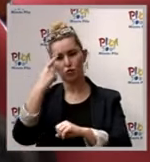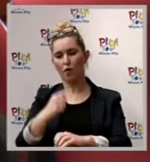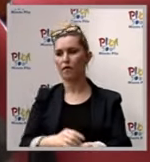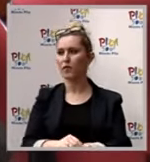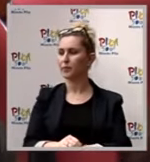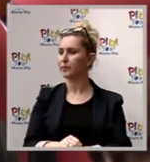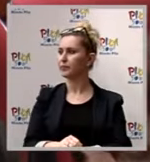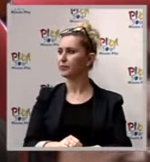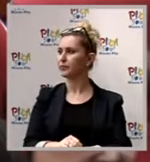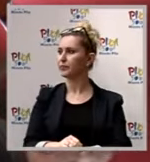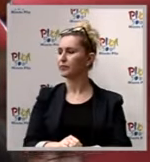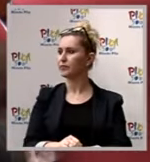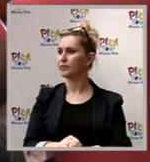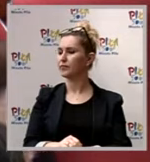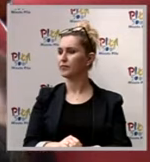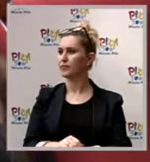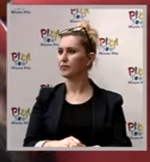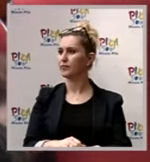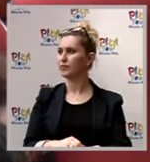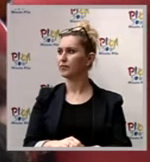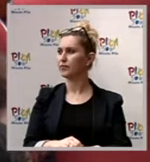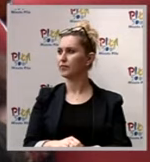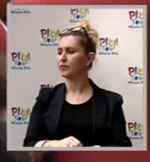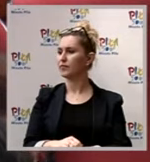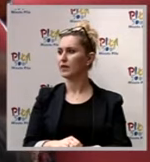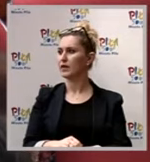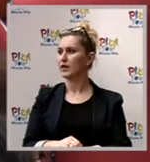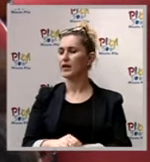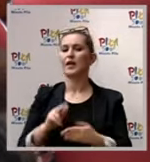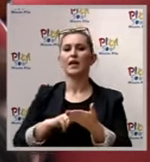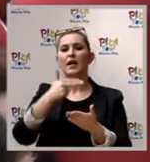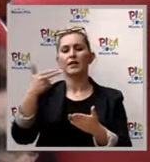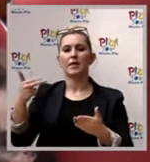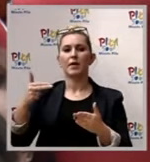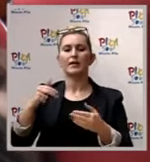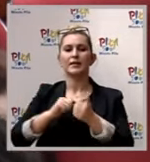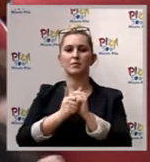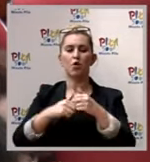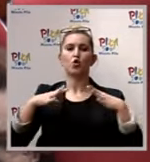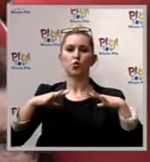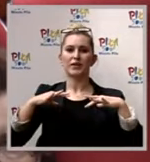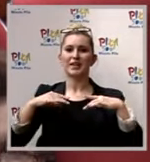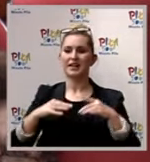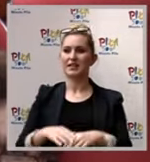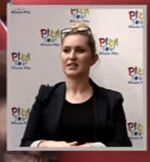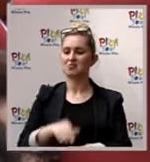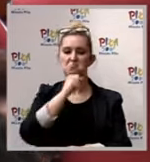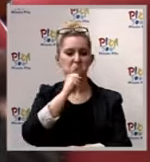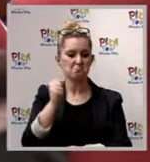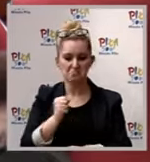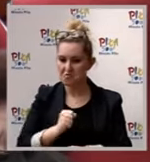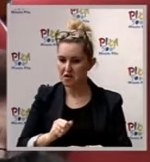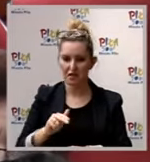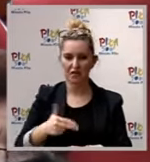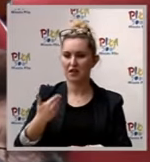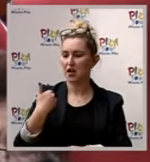w zakresie rozwoju ich sportu i rekreacji nigdy nie zdarzyło mi się, ażeby